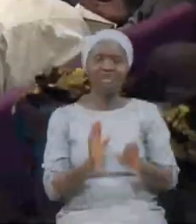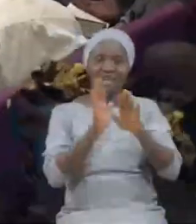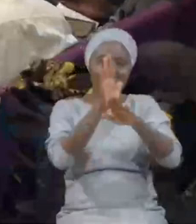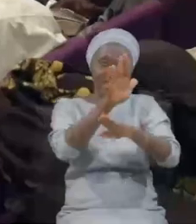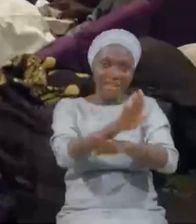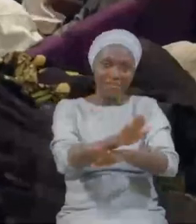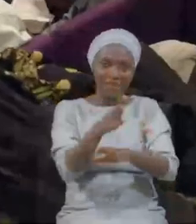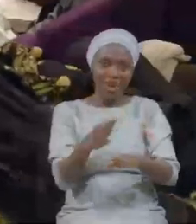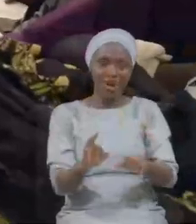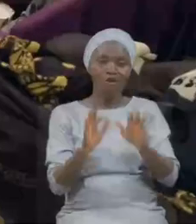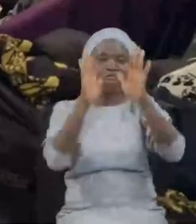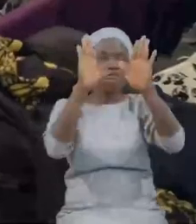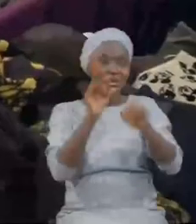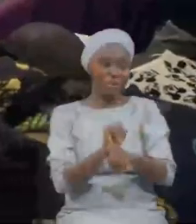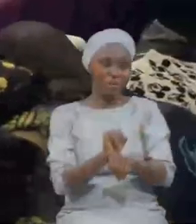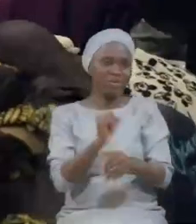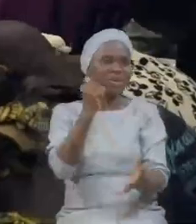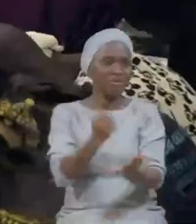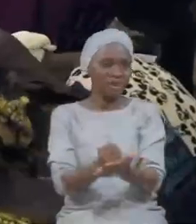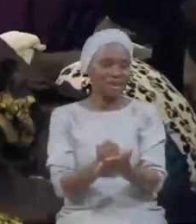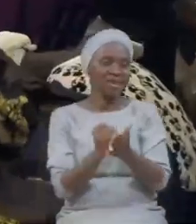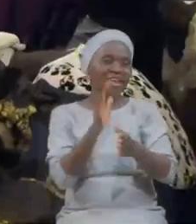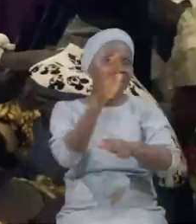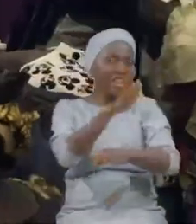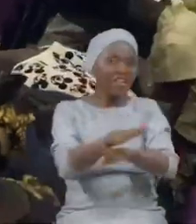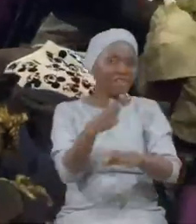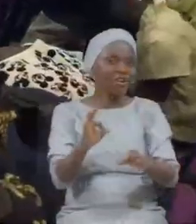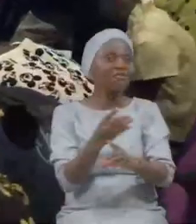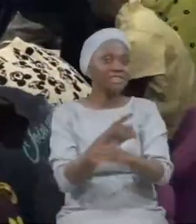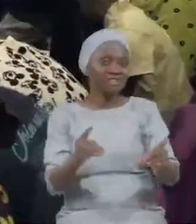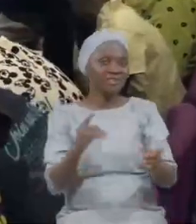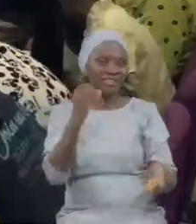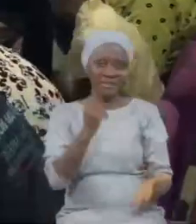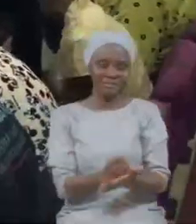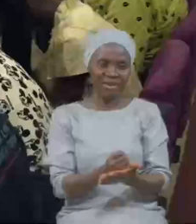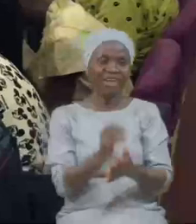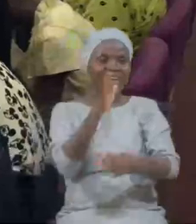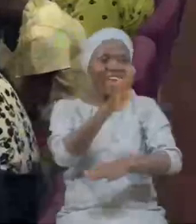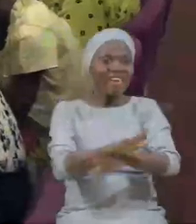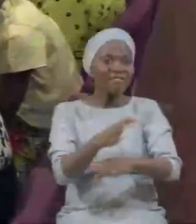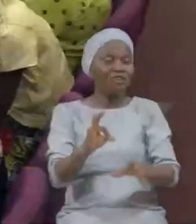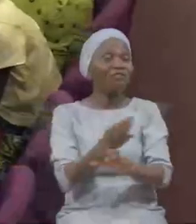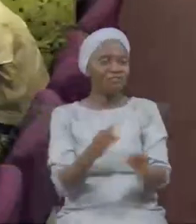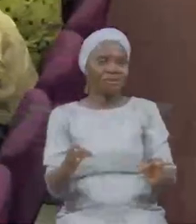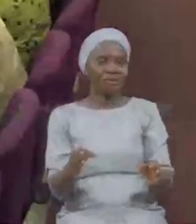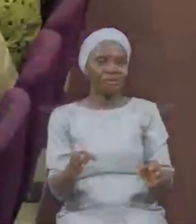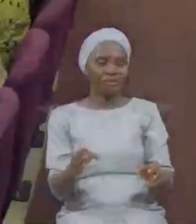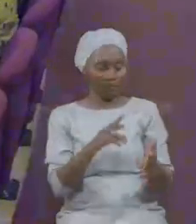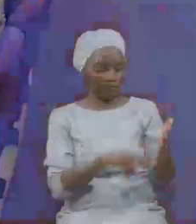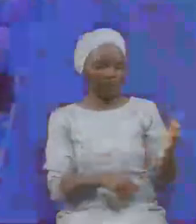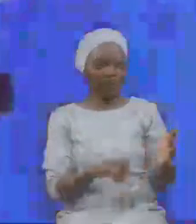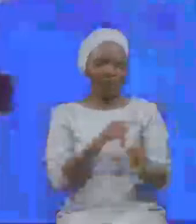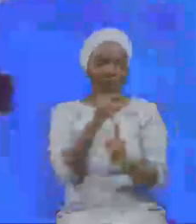miracle, le soir de délivrance, le soir de libération. Le soir, en